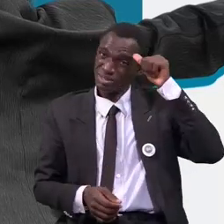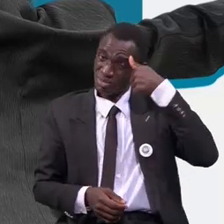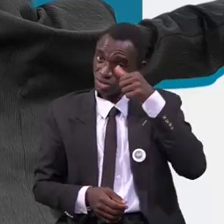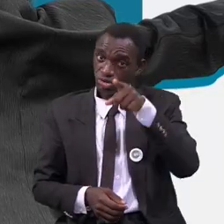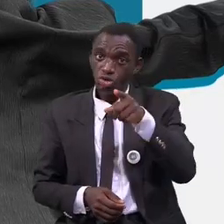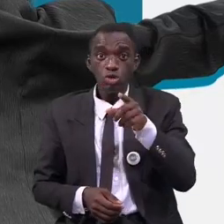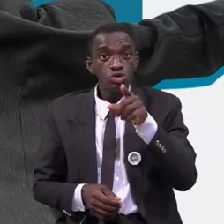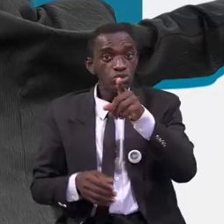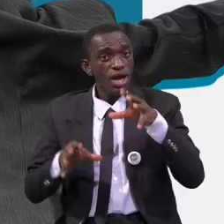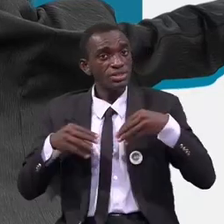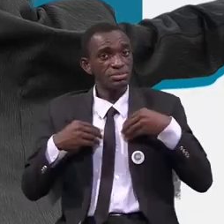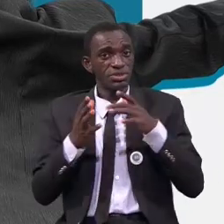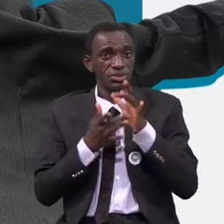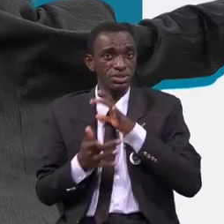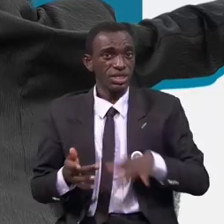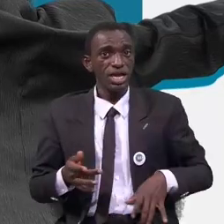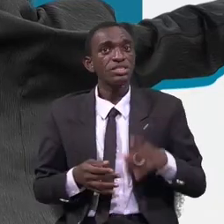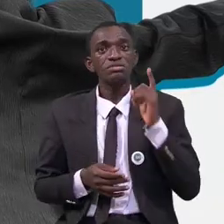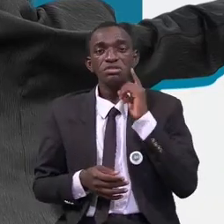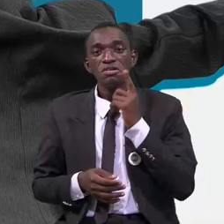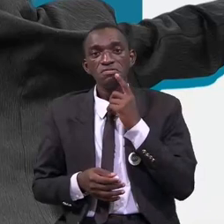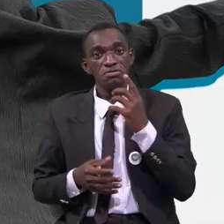once une FO de plusq